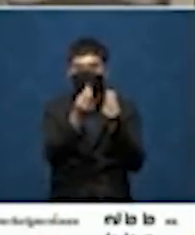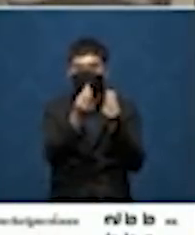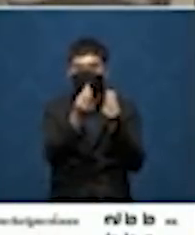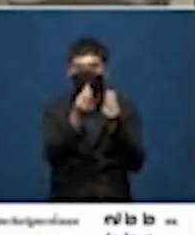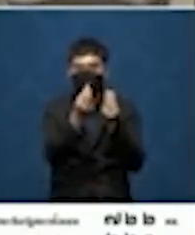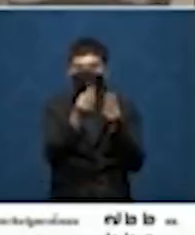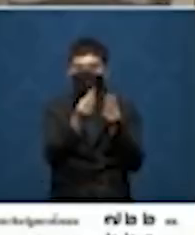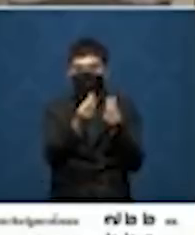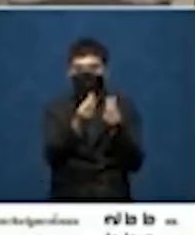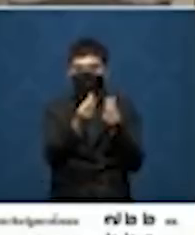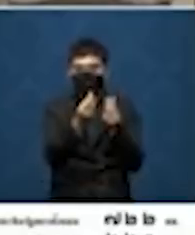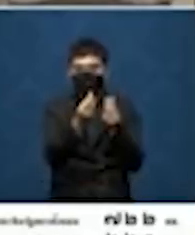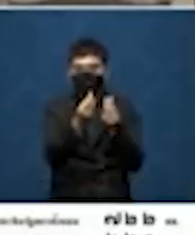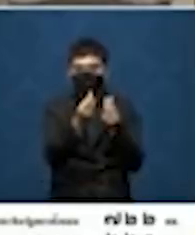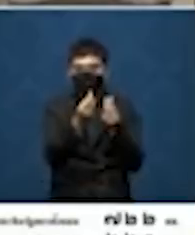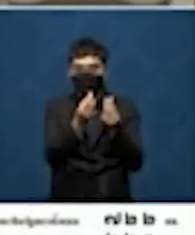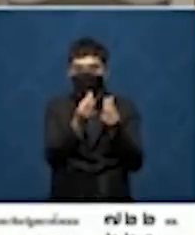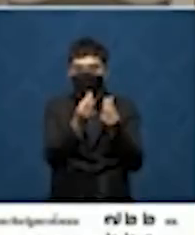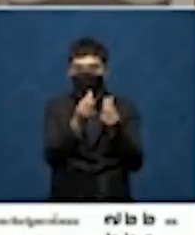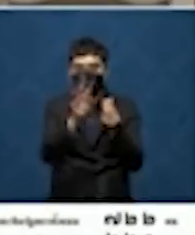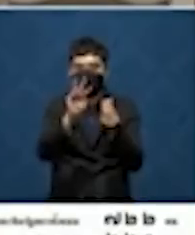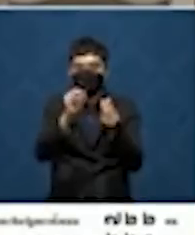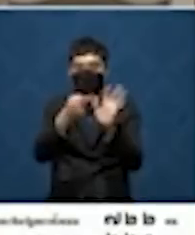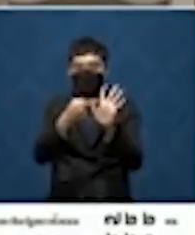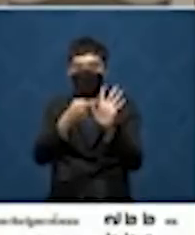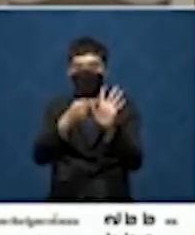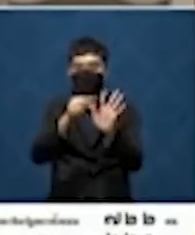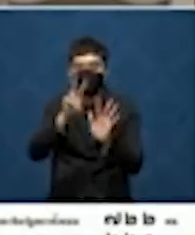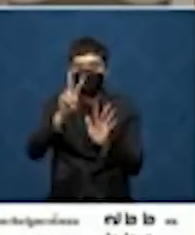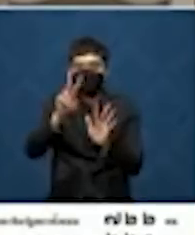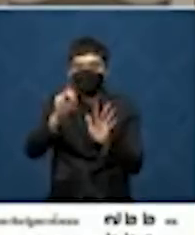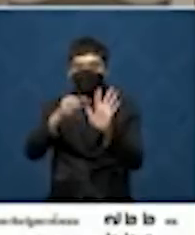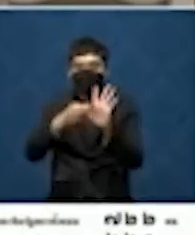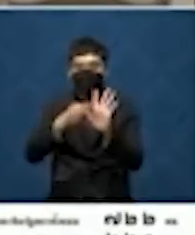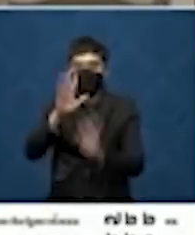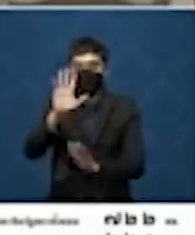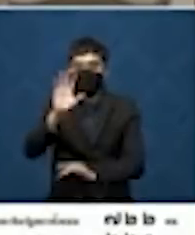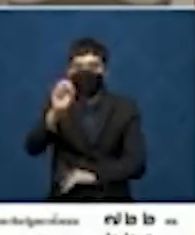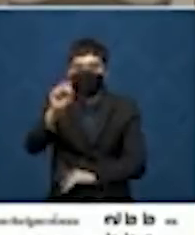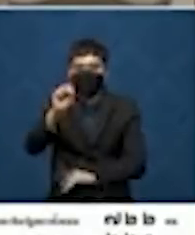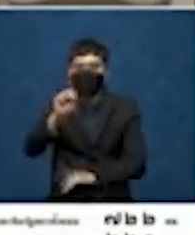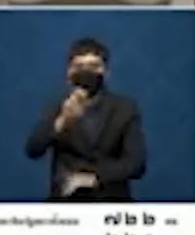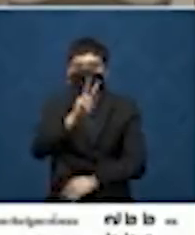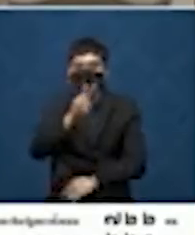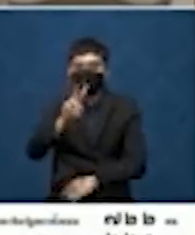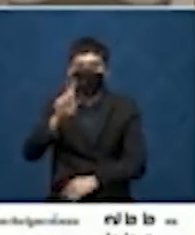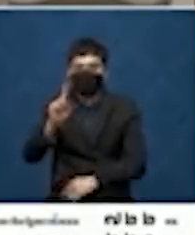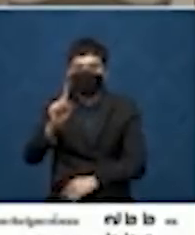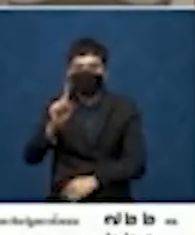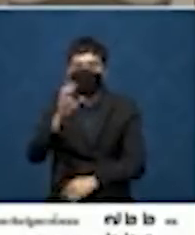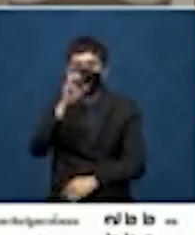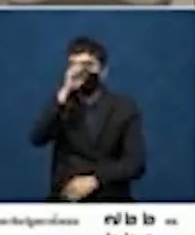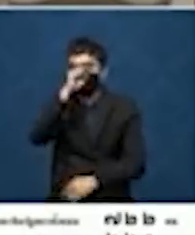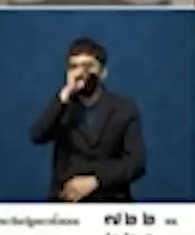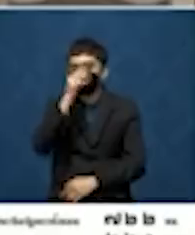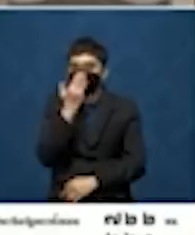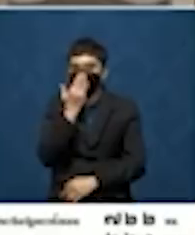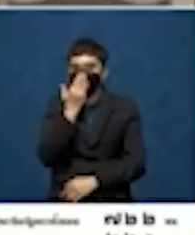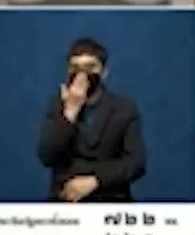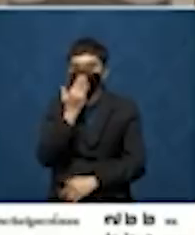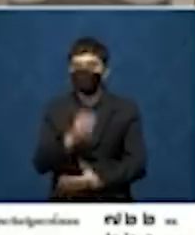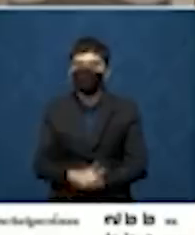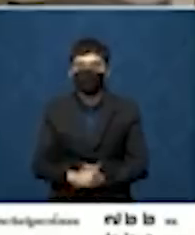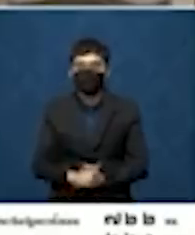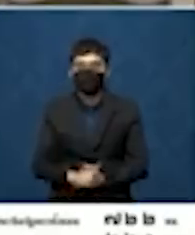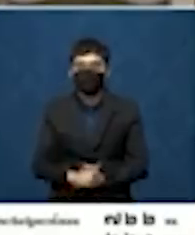นะแล้วก็ไม่ได้กลับมา ค่ะ แล้วนักข่าวก็พยายามตามถามไปที่สสคนใกล้ชิดก็รับว่าไปต่างประเทศจริง ไปจริ